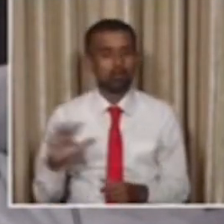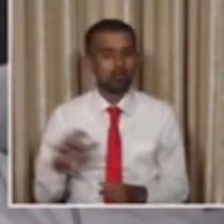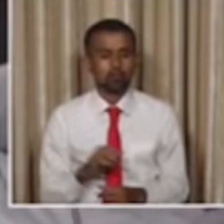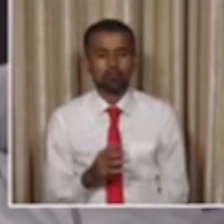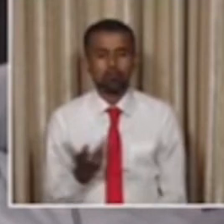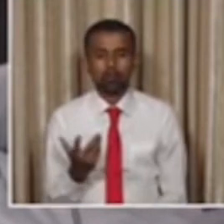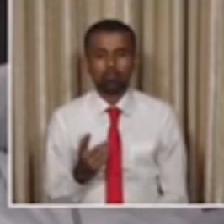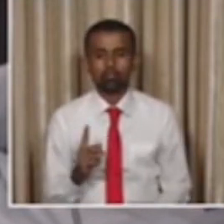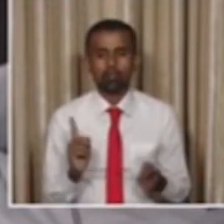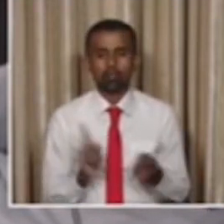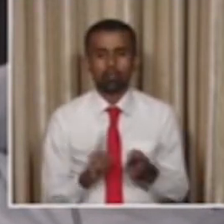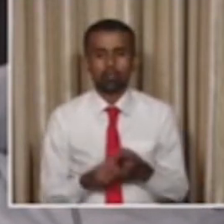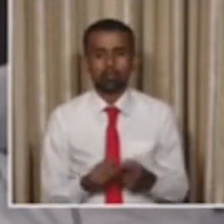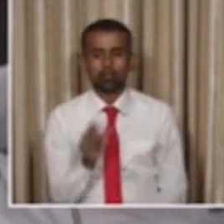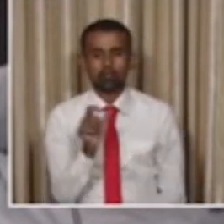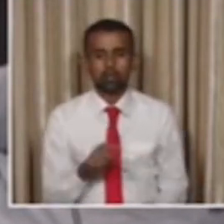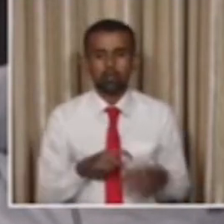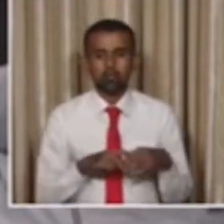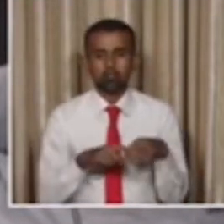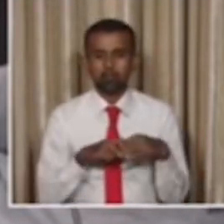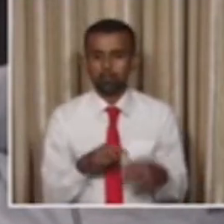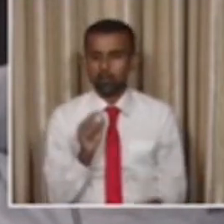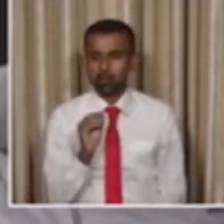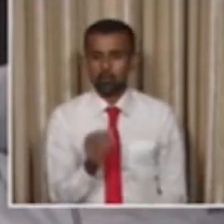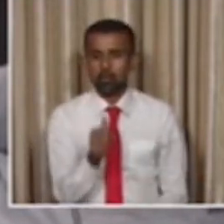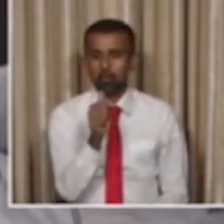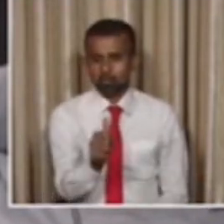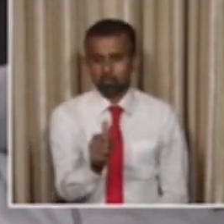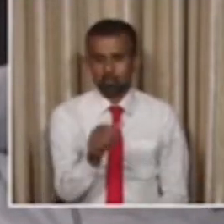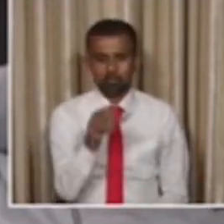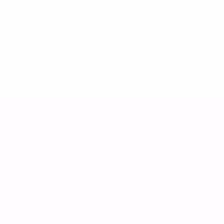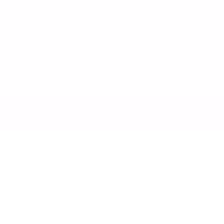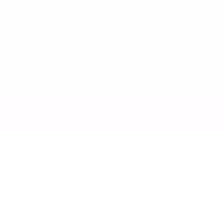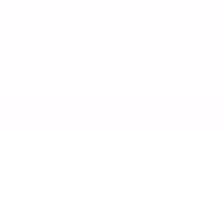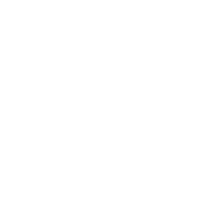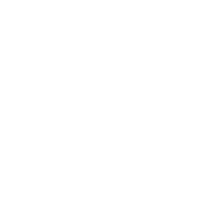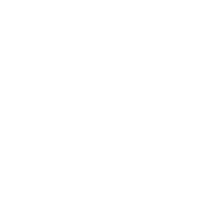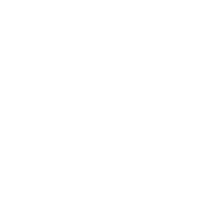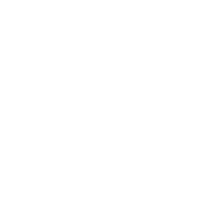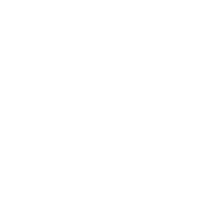තර්ක කරන අය කියලා ප්‍රශ්නේ අහනවා නම් හොඳයි තේරුම් ගන්න මං කියන්නේ නීතිය